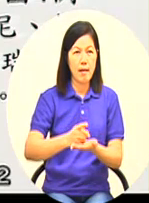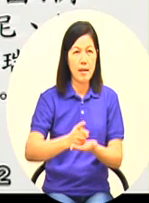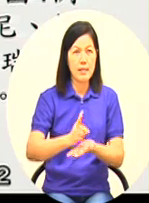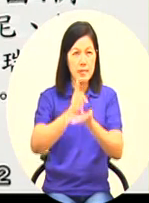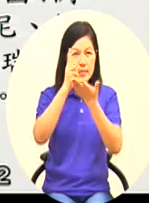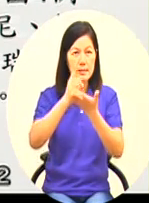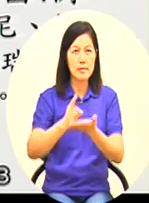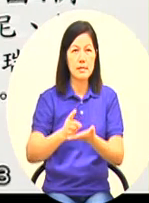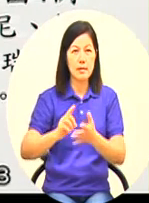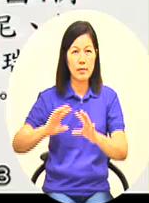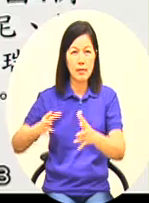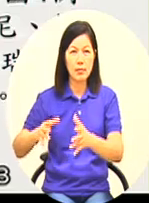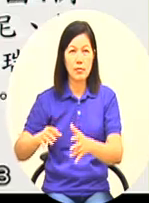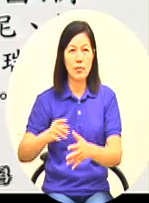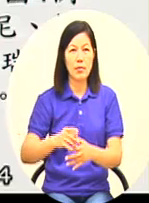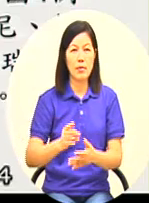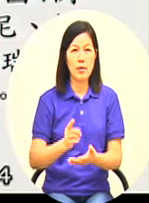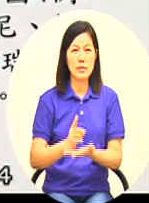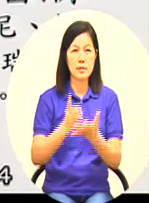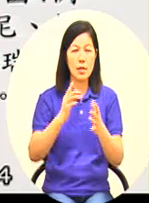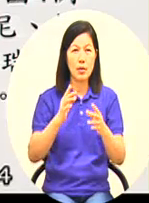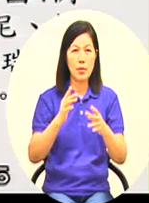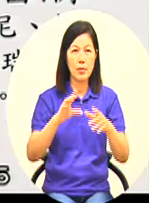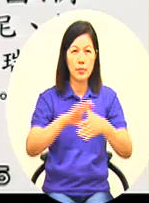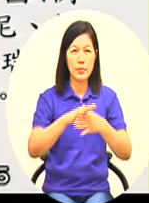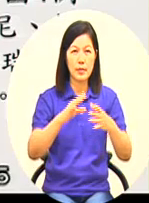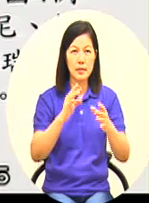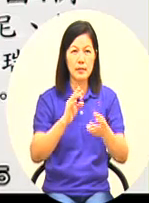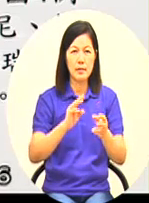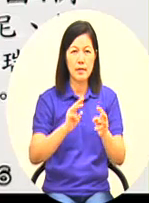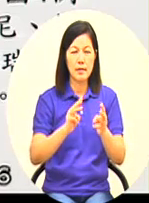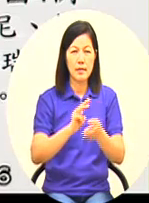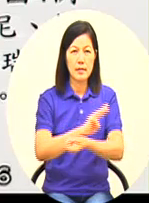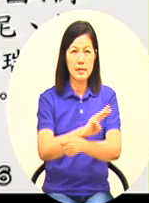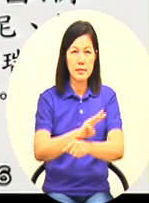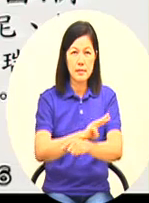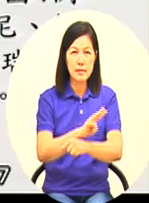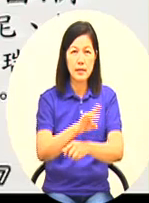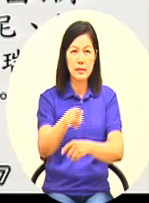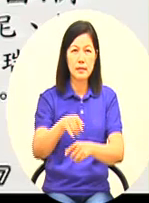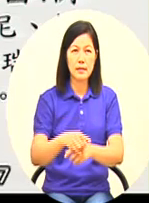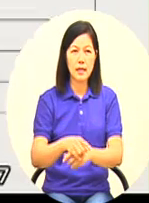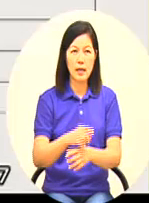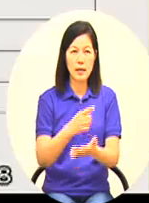及美国呢。福州、阿迈密等各一例嘛，吼。